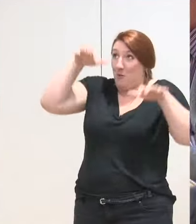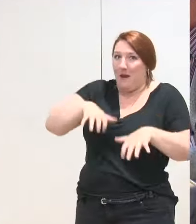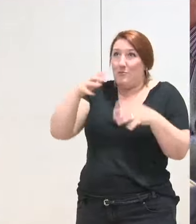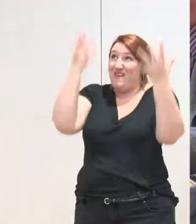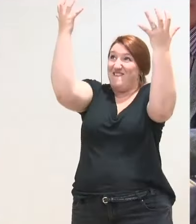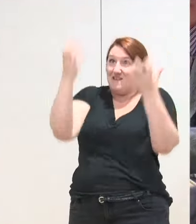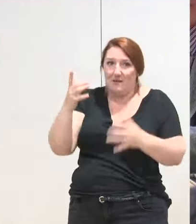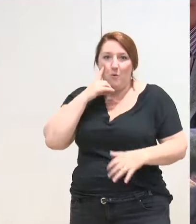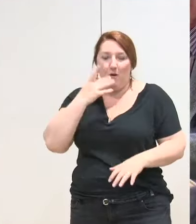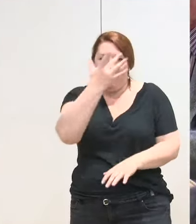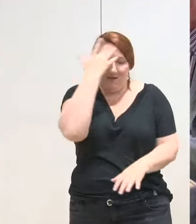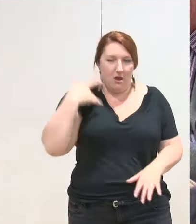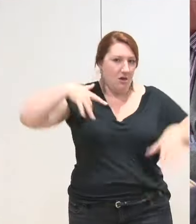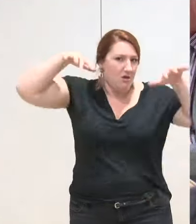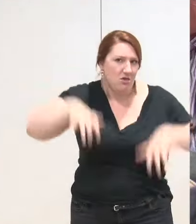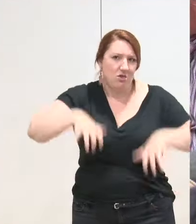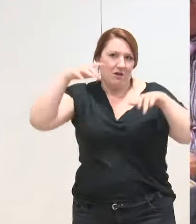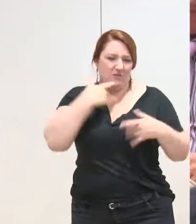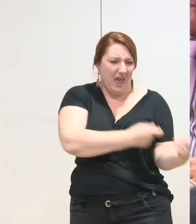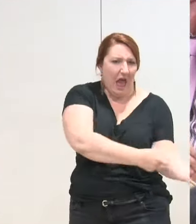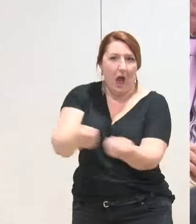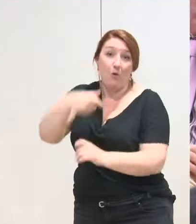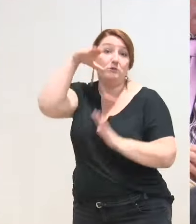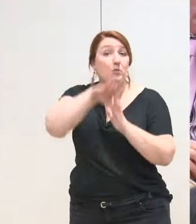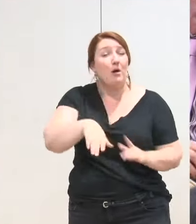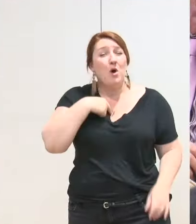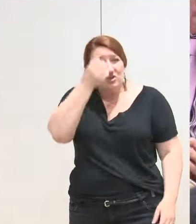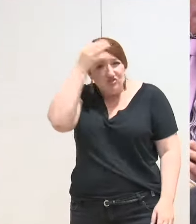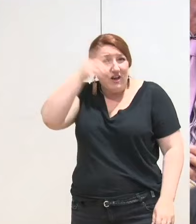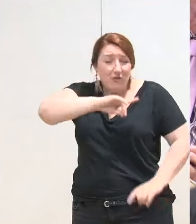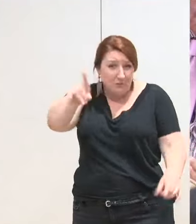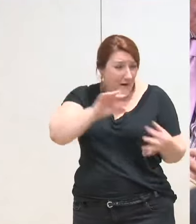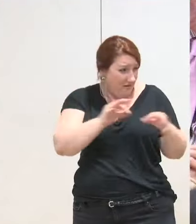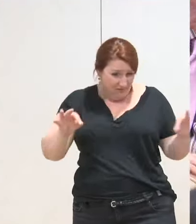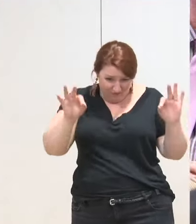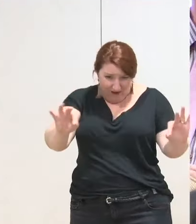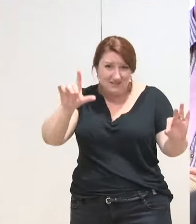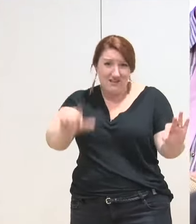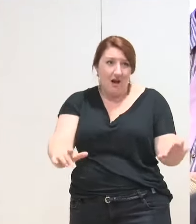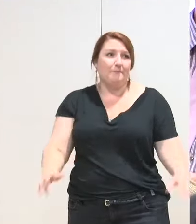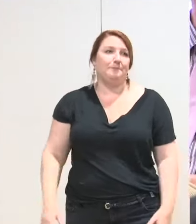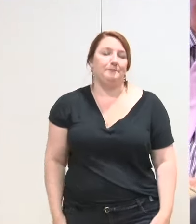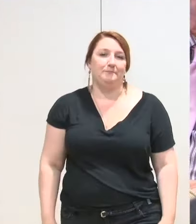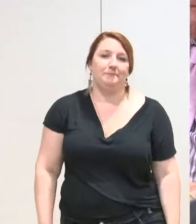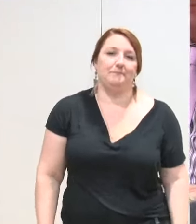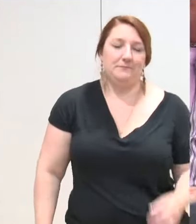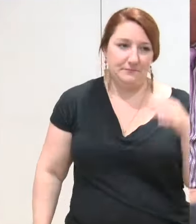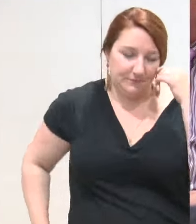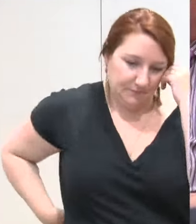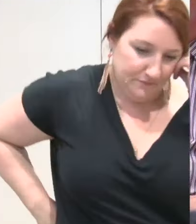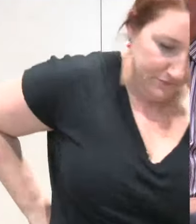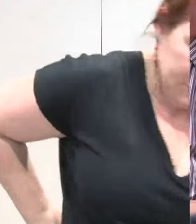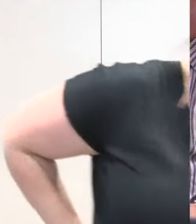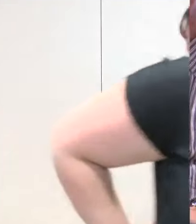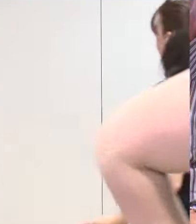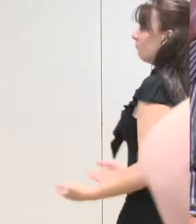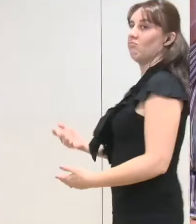beaucoup plus et on a eu moins à arroser je n'invente rien tout ça et dans le rapport qui nous a été soumis donc en d'autres termes je vous